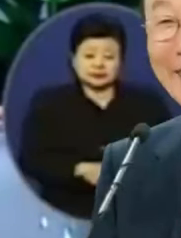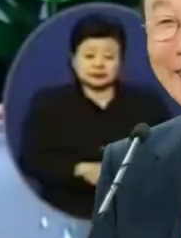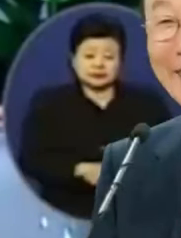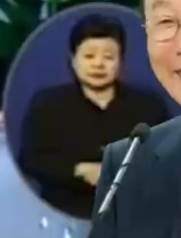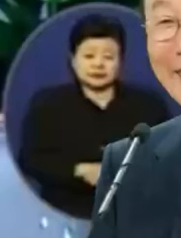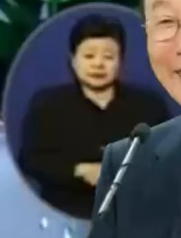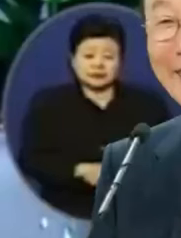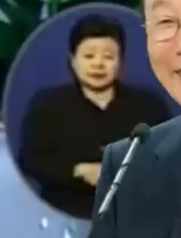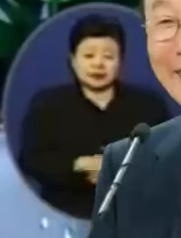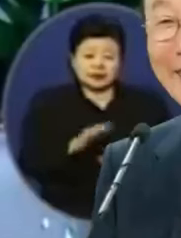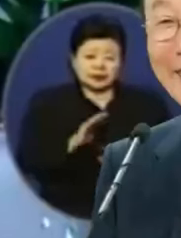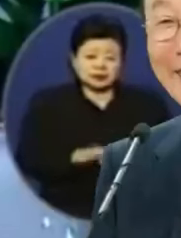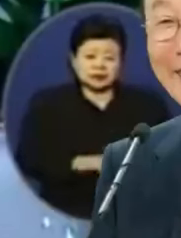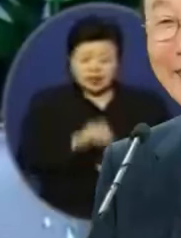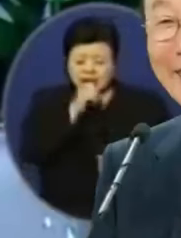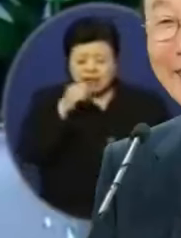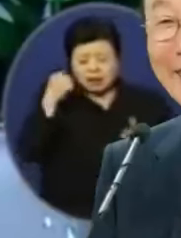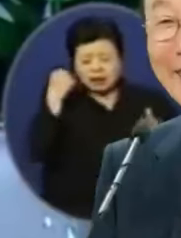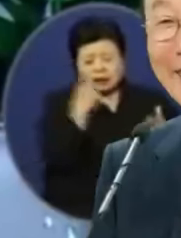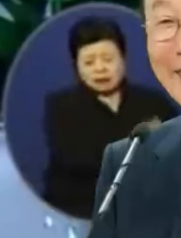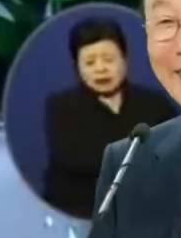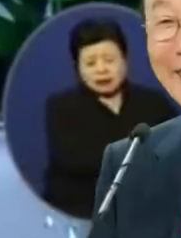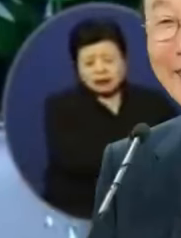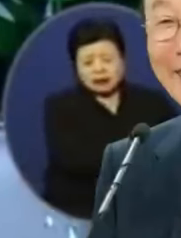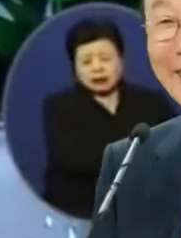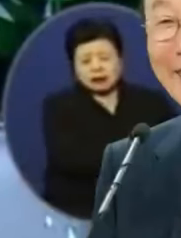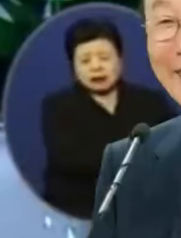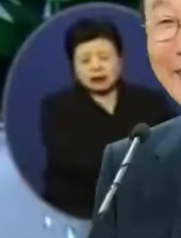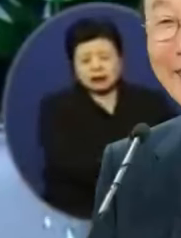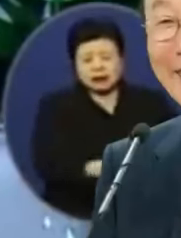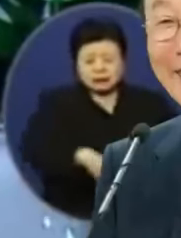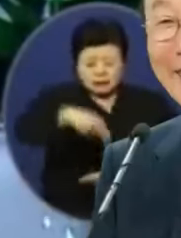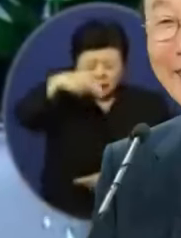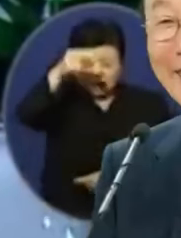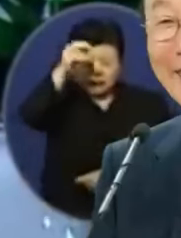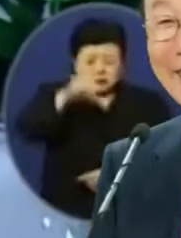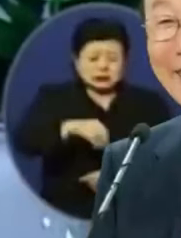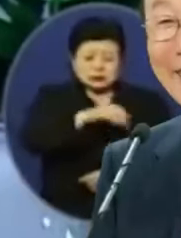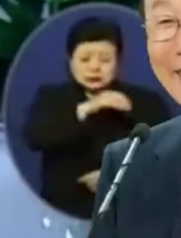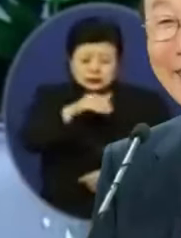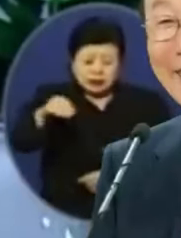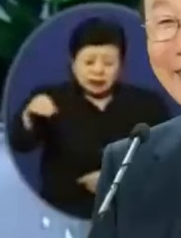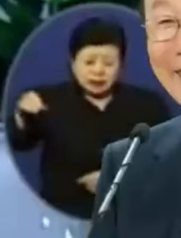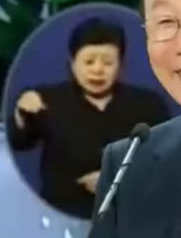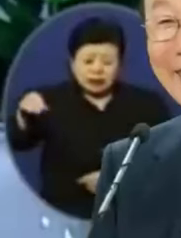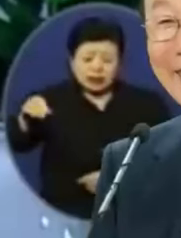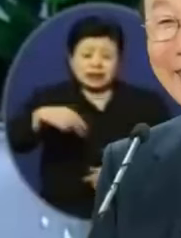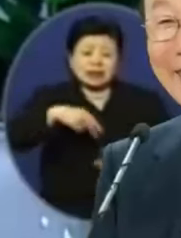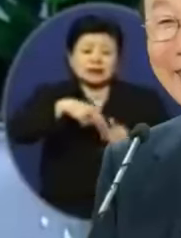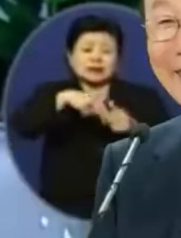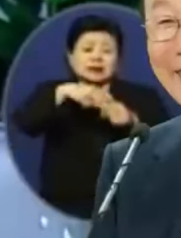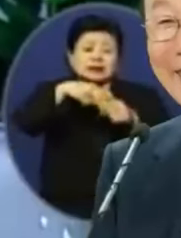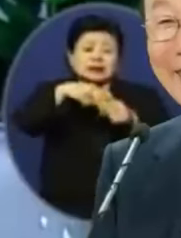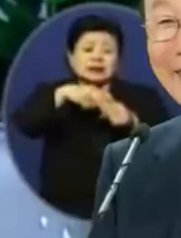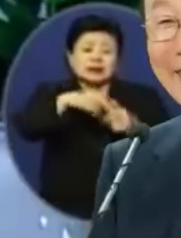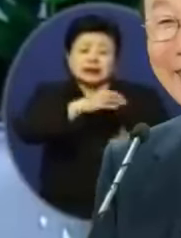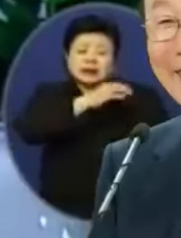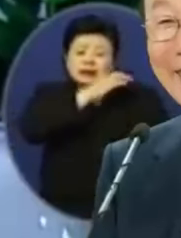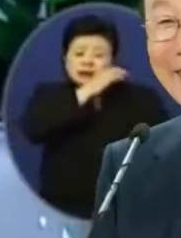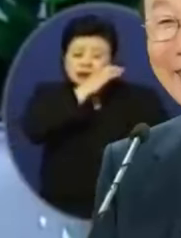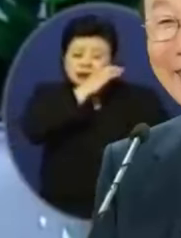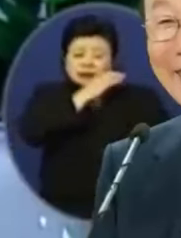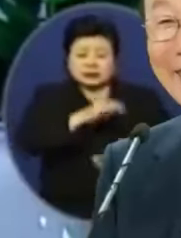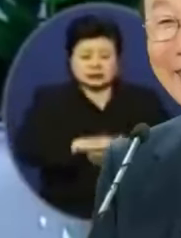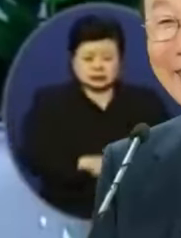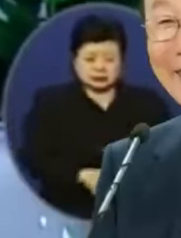생손의 대못을 받고 빨가벗겨 십자가에 내었으니 그 수치와 곤욕이 어때한